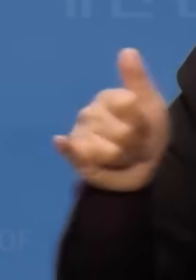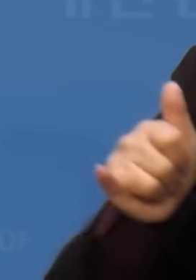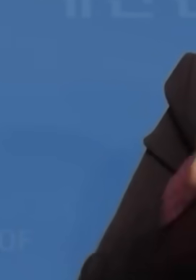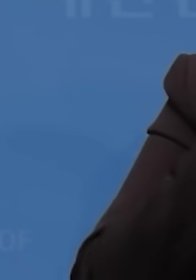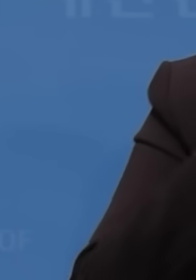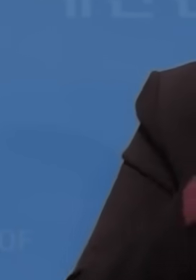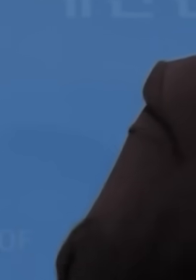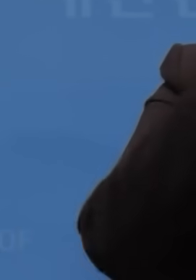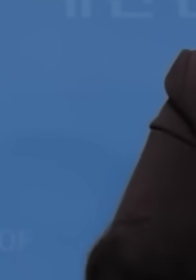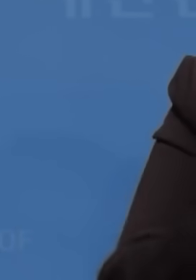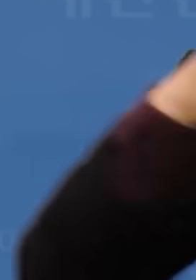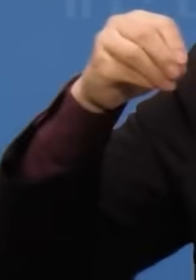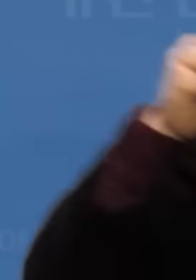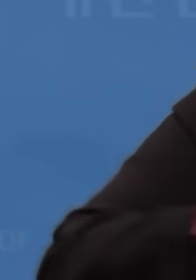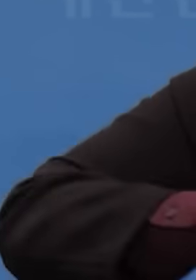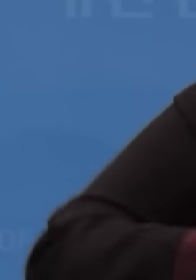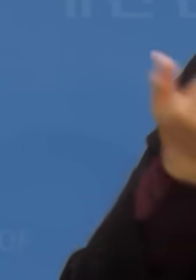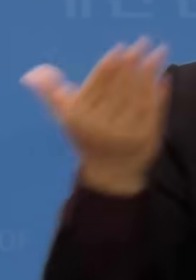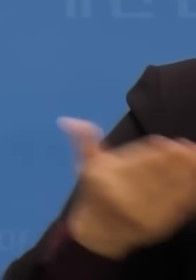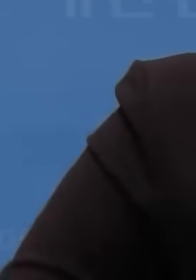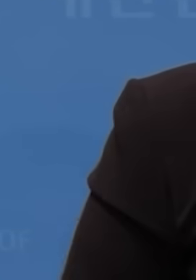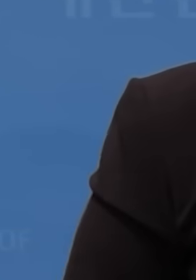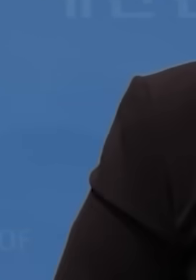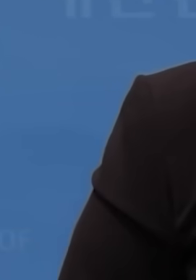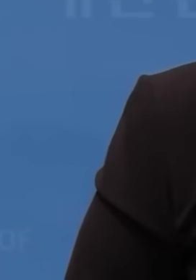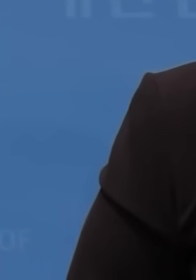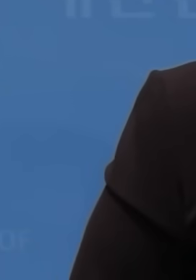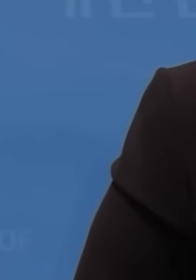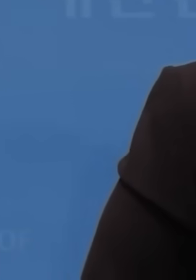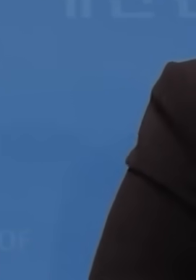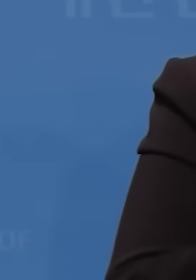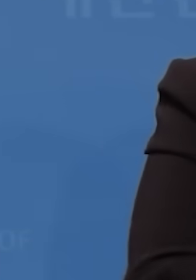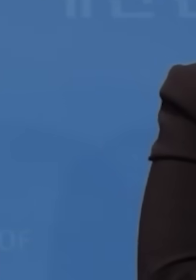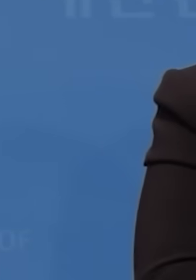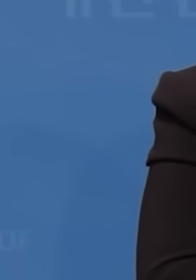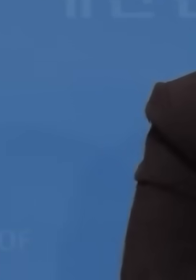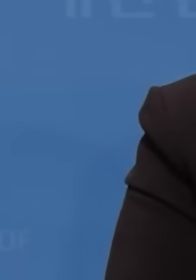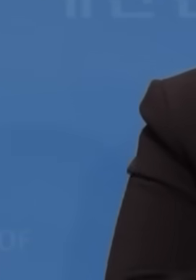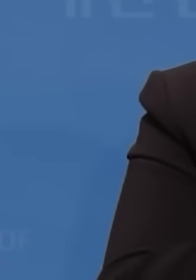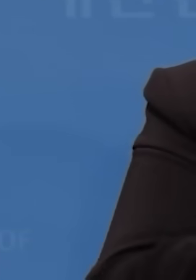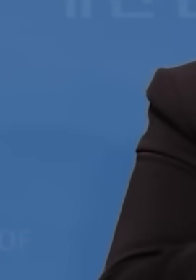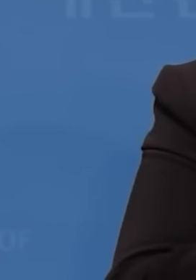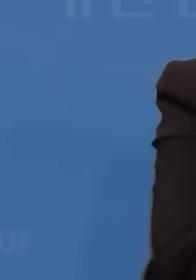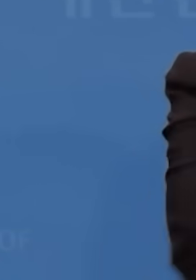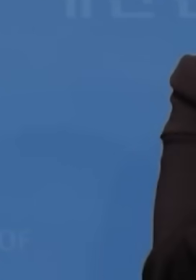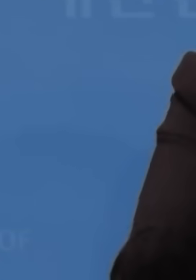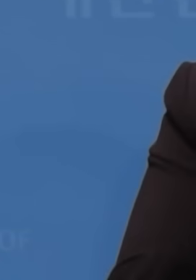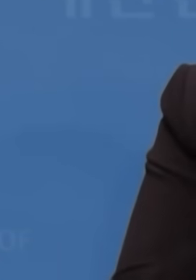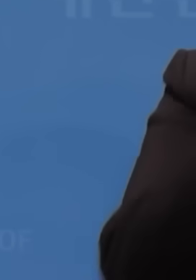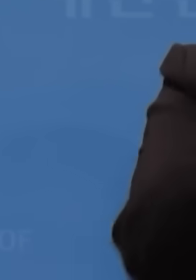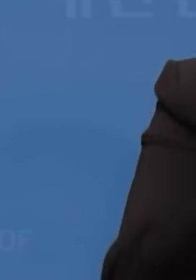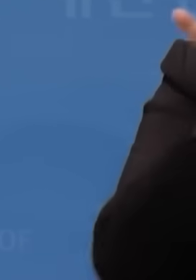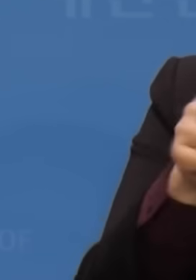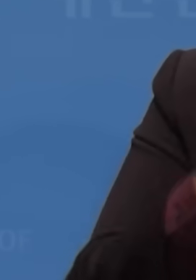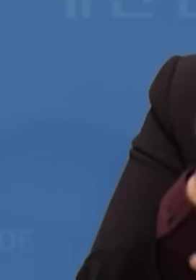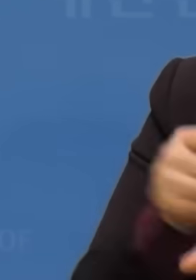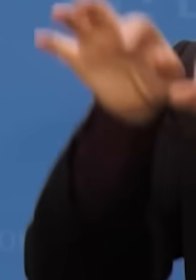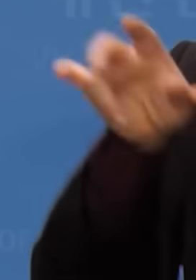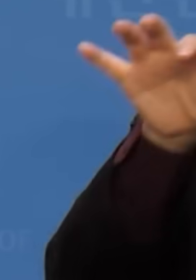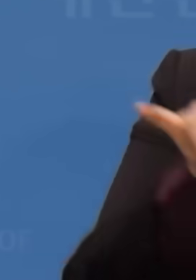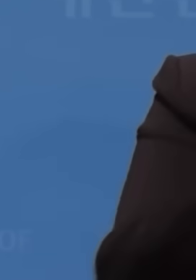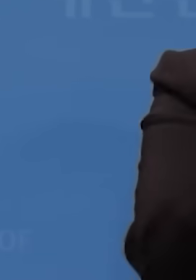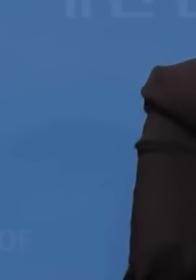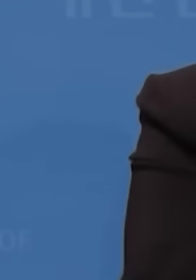시키겠습니다. 여러 명이 가계정을 만들어서 타인을 조림조림하듯이 비방하는 글, 손가락 살인자들에